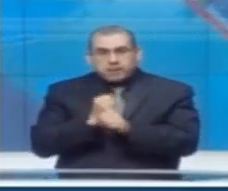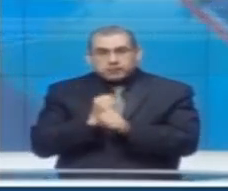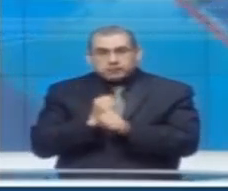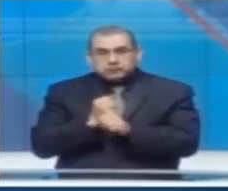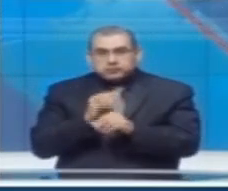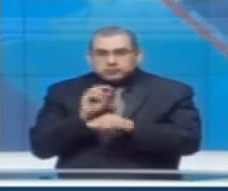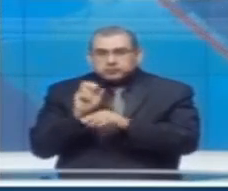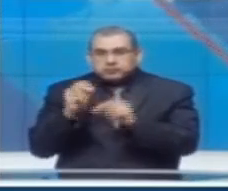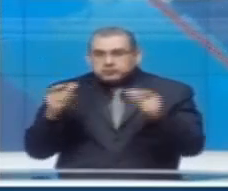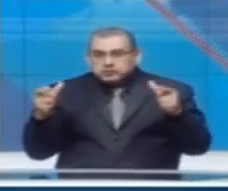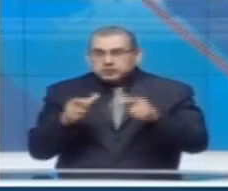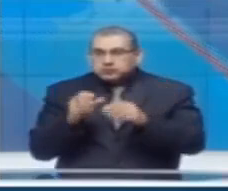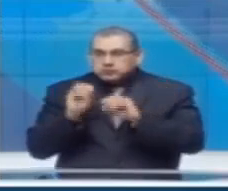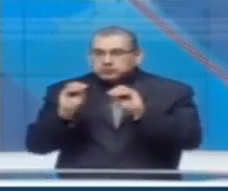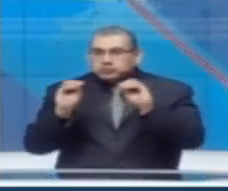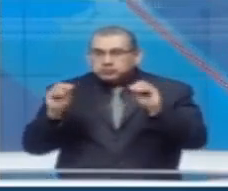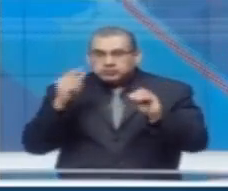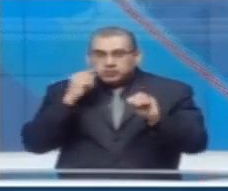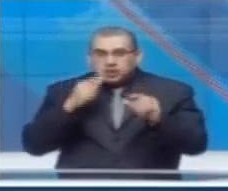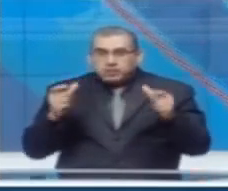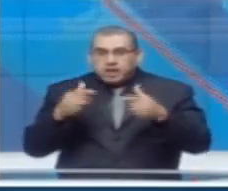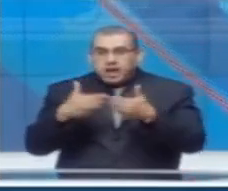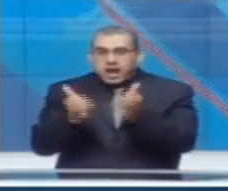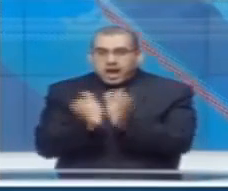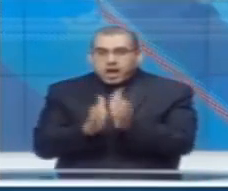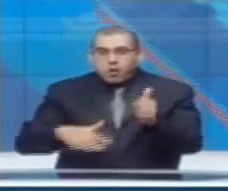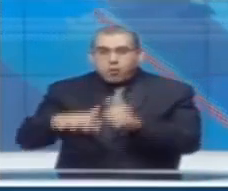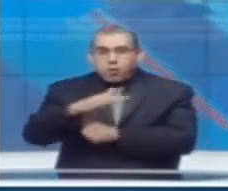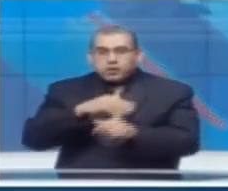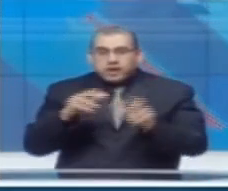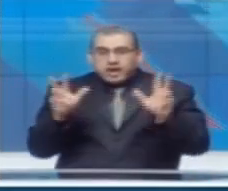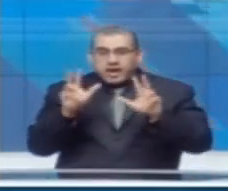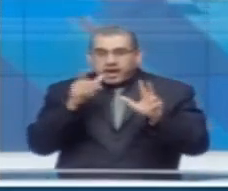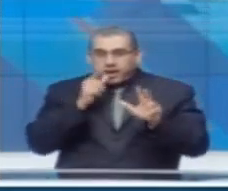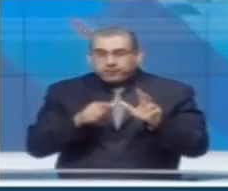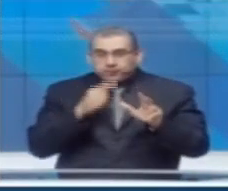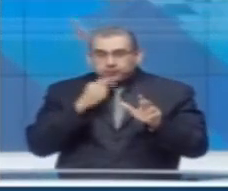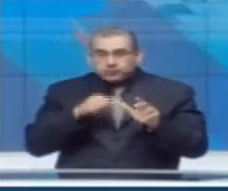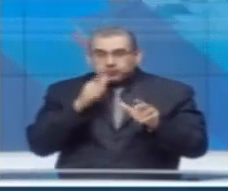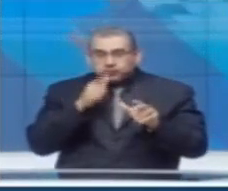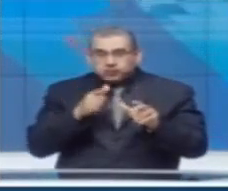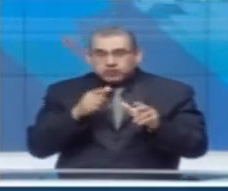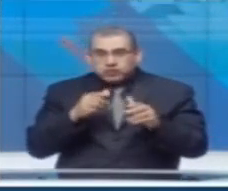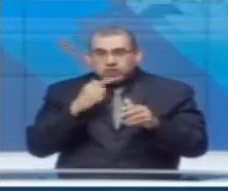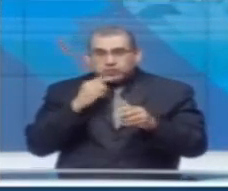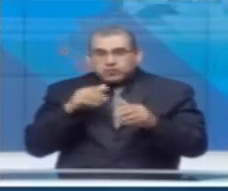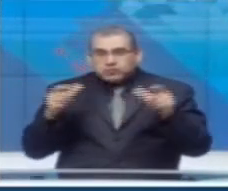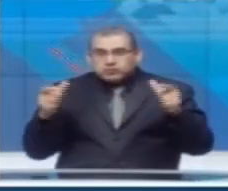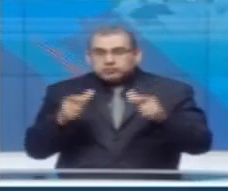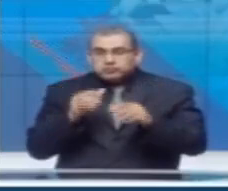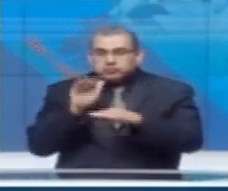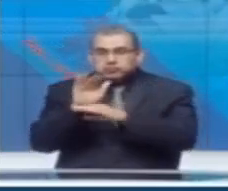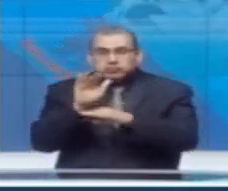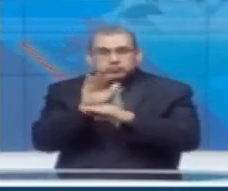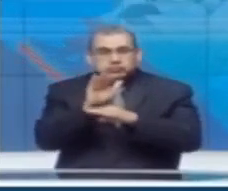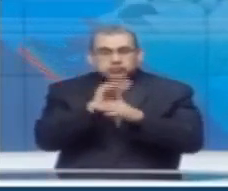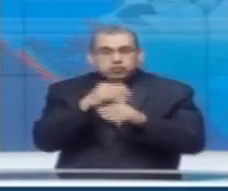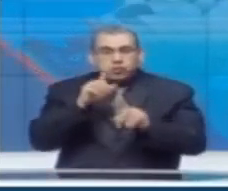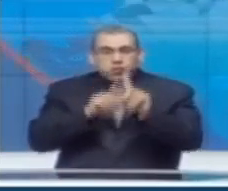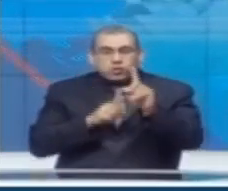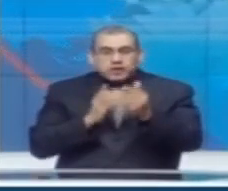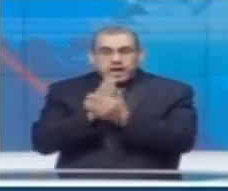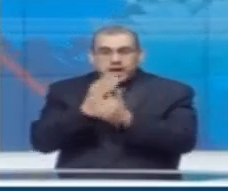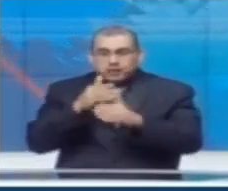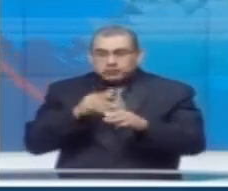محاضرات، الهيئة الوطنية للإعلام بدورها قامت بعمل محاضرات بمقر وزارة